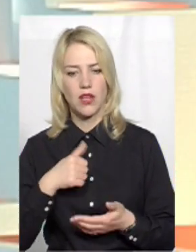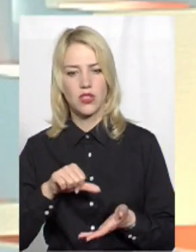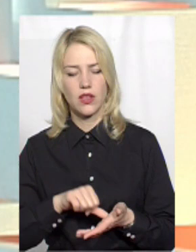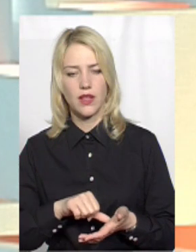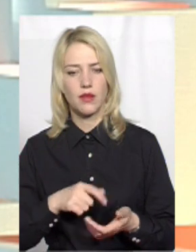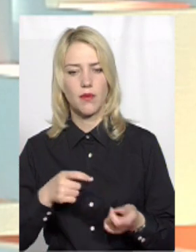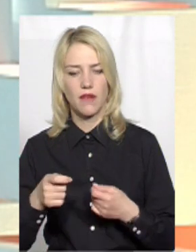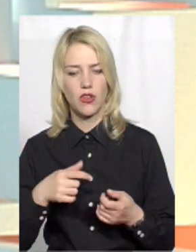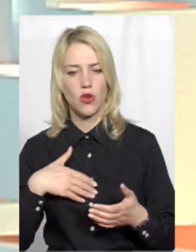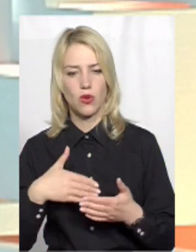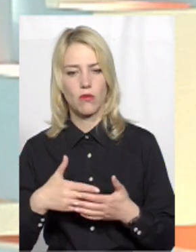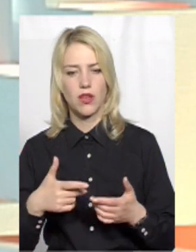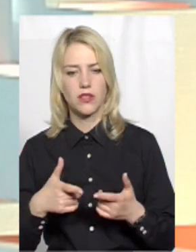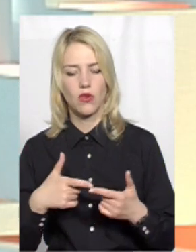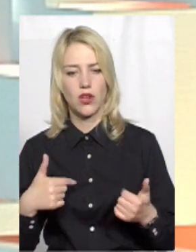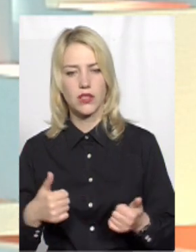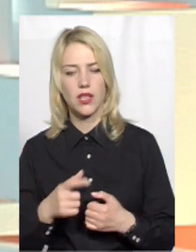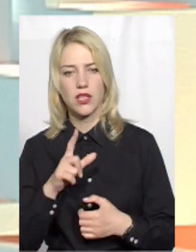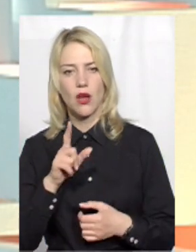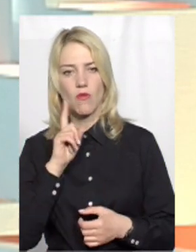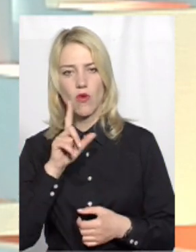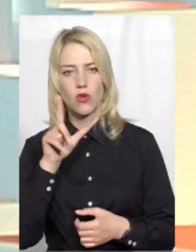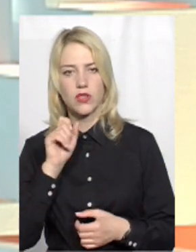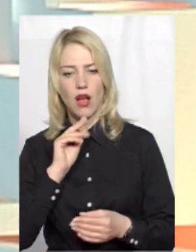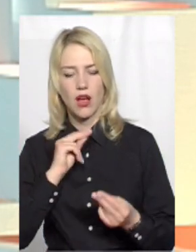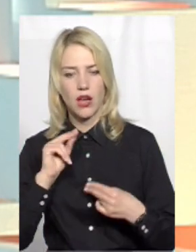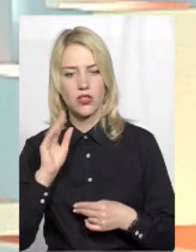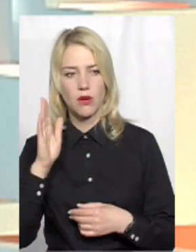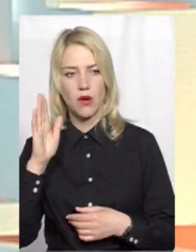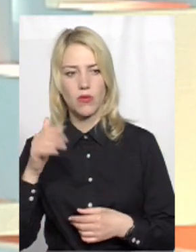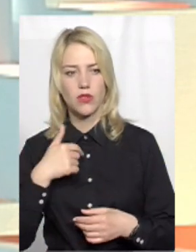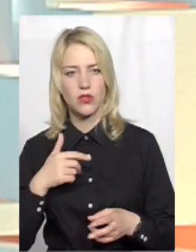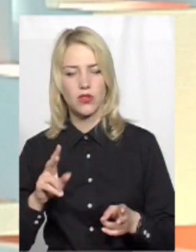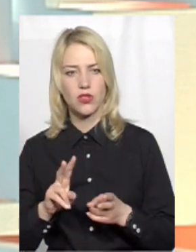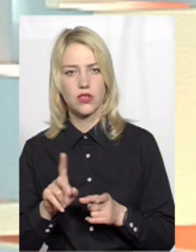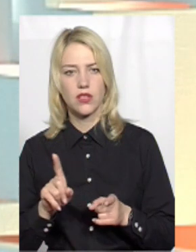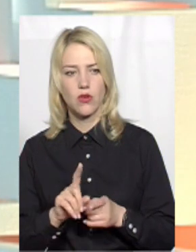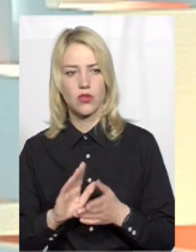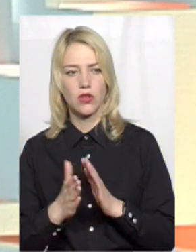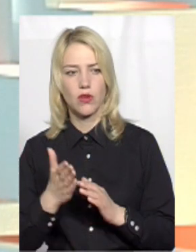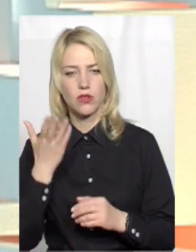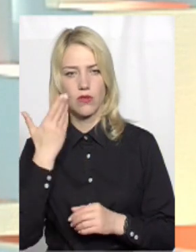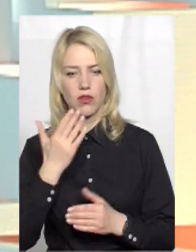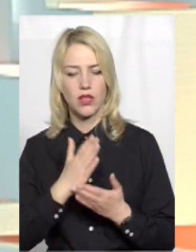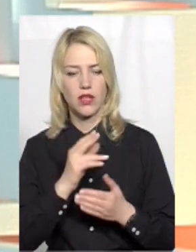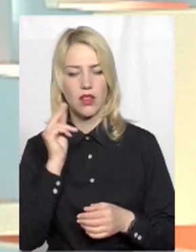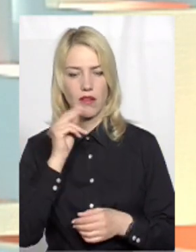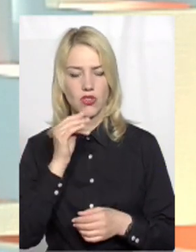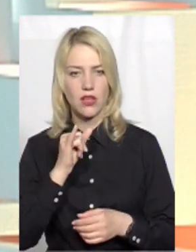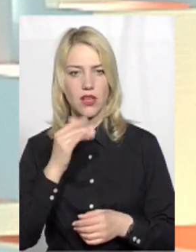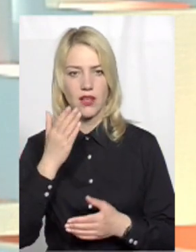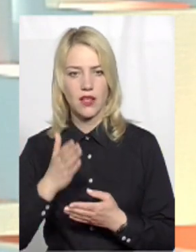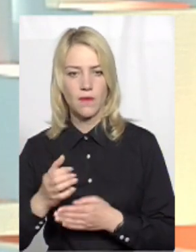правління громадської організації «Молодь за краще майбутнє». І якби я вже стикалась з такою ситуацією, коли є навчання і є